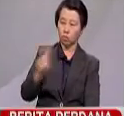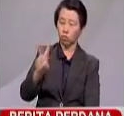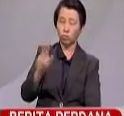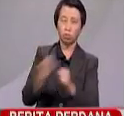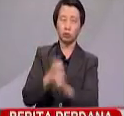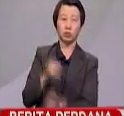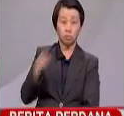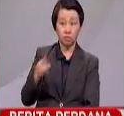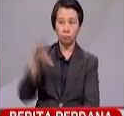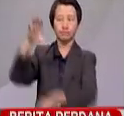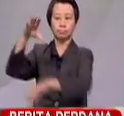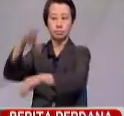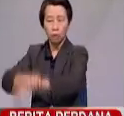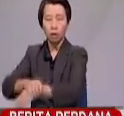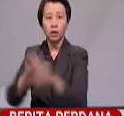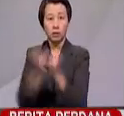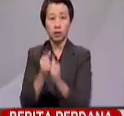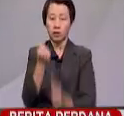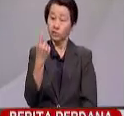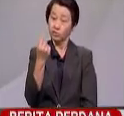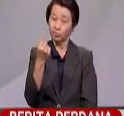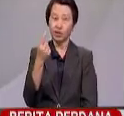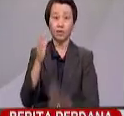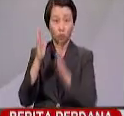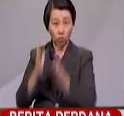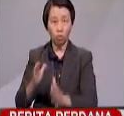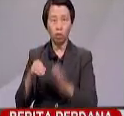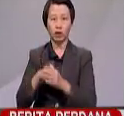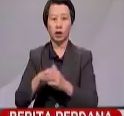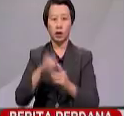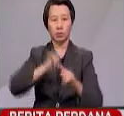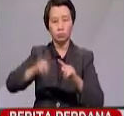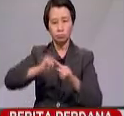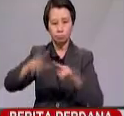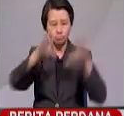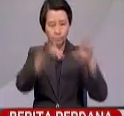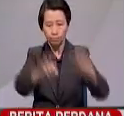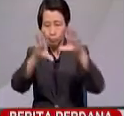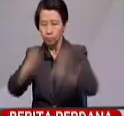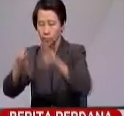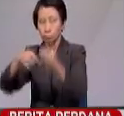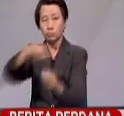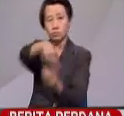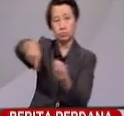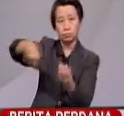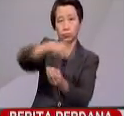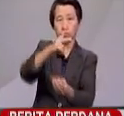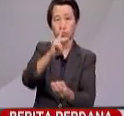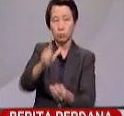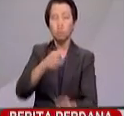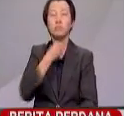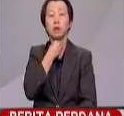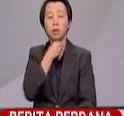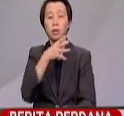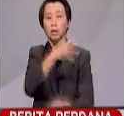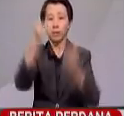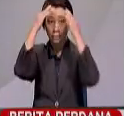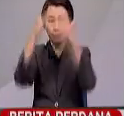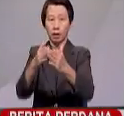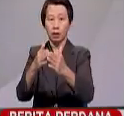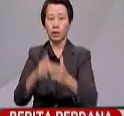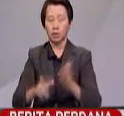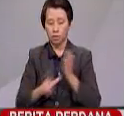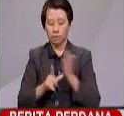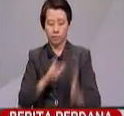itu ditahan bersama 11 yang lain dalam beberapa siri serbuan di sekitar Pulau Pinang, Perak dan Pahang.